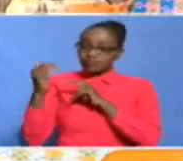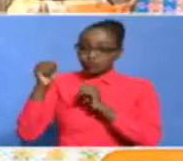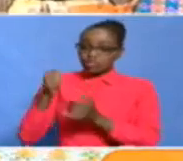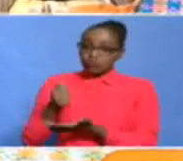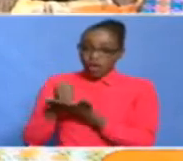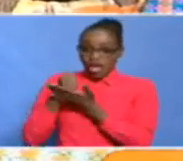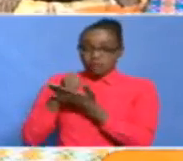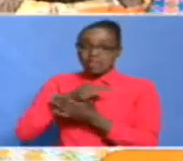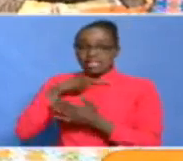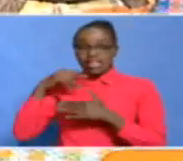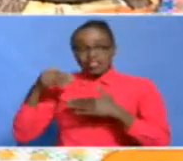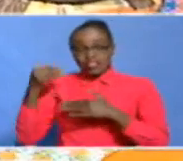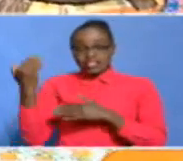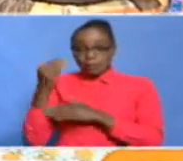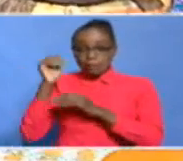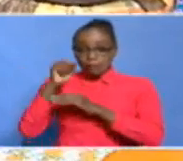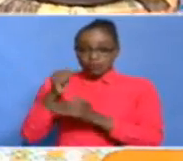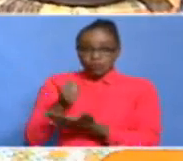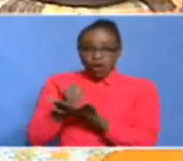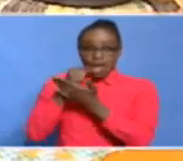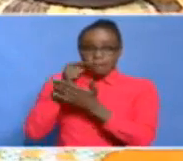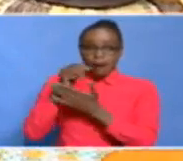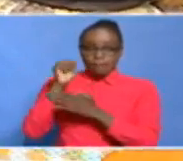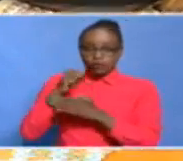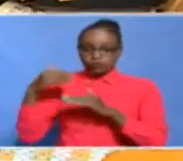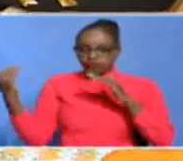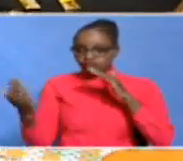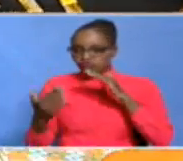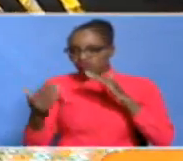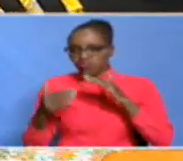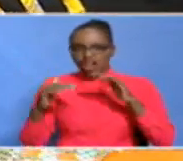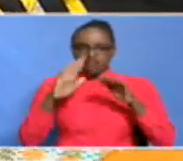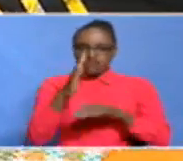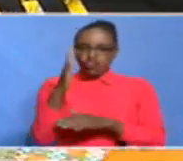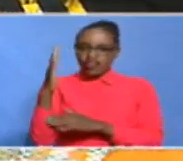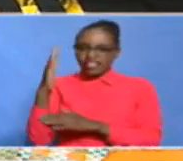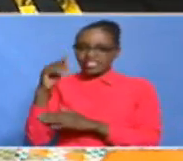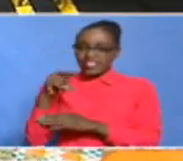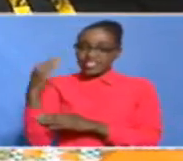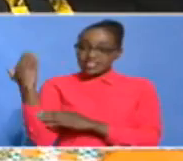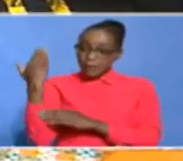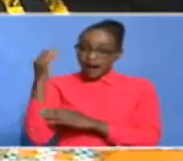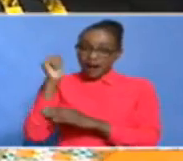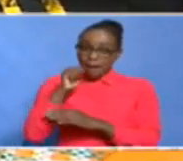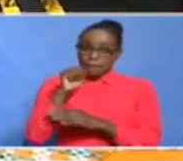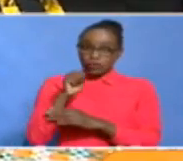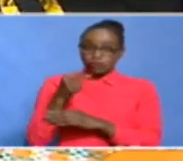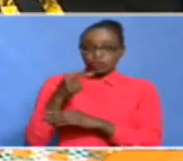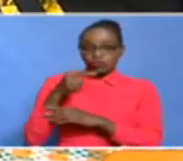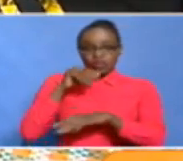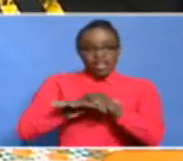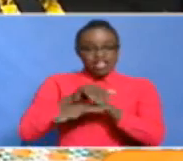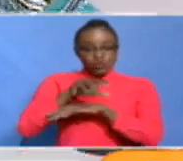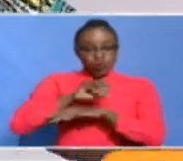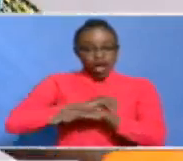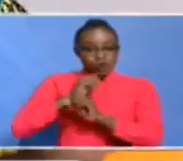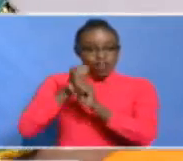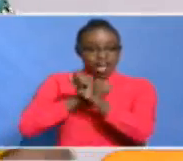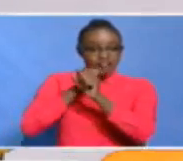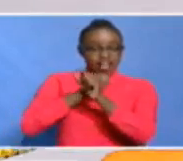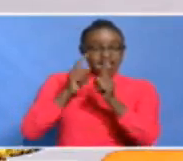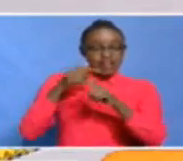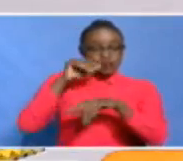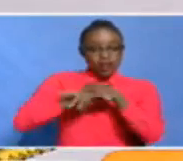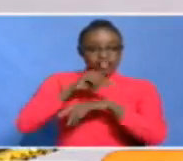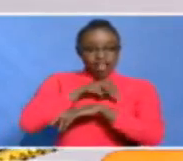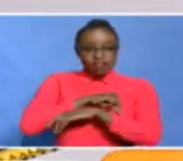ukaua, ili panga leza likakusaidia ukafyeka msitu, ili panga leza kukusaidia ukawa unavuna miche yako na ukaenda pata faida.